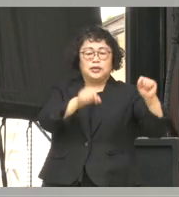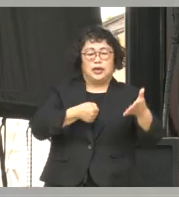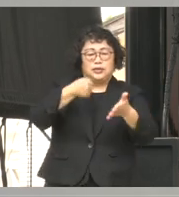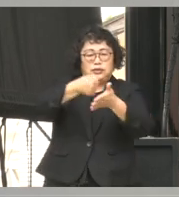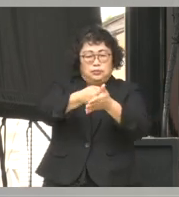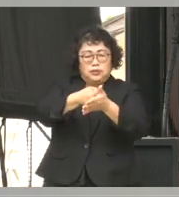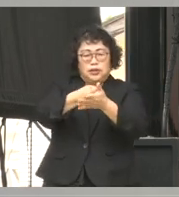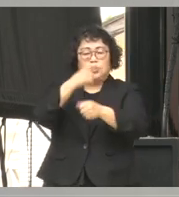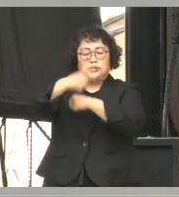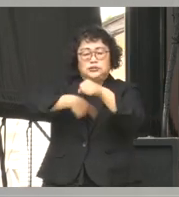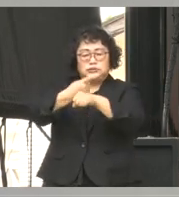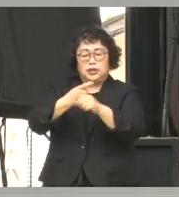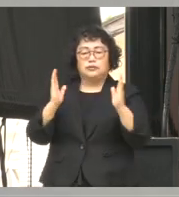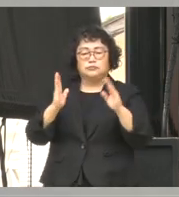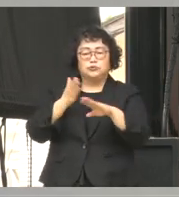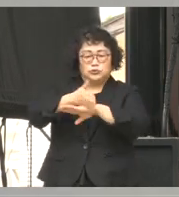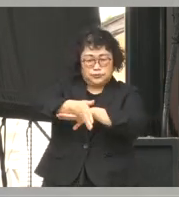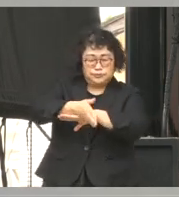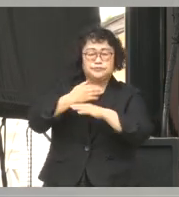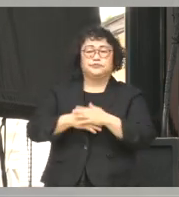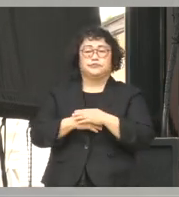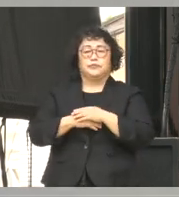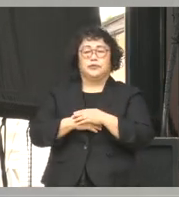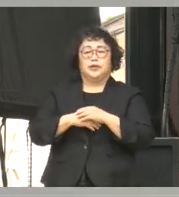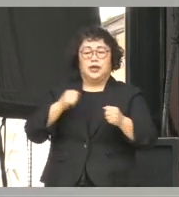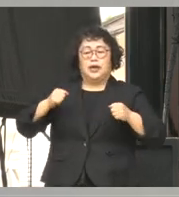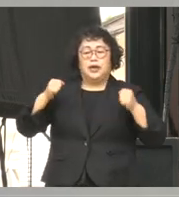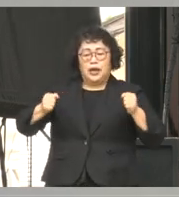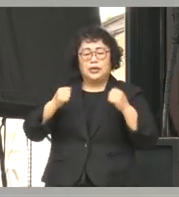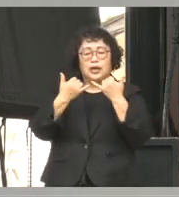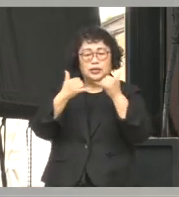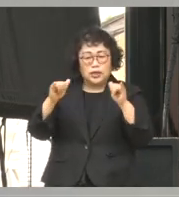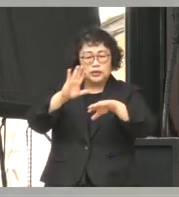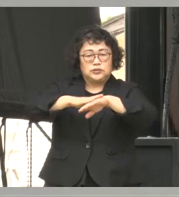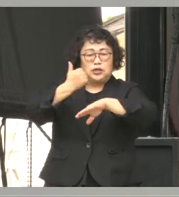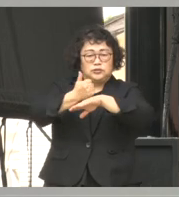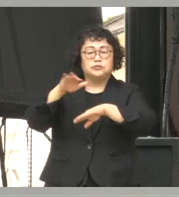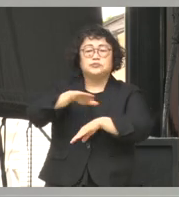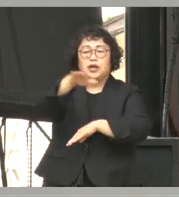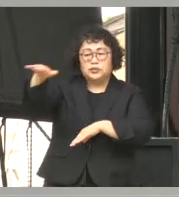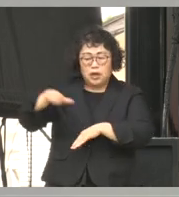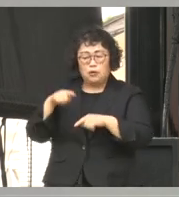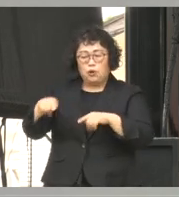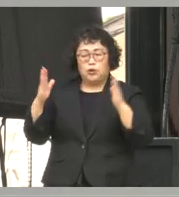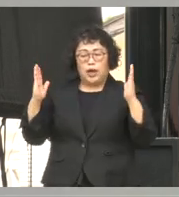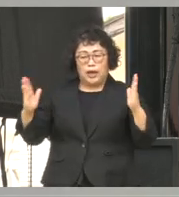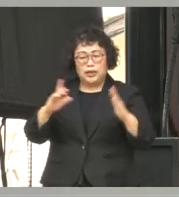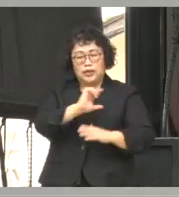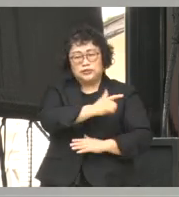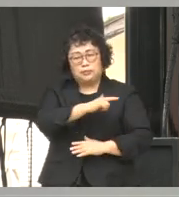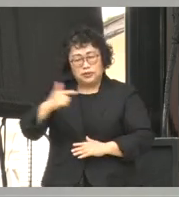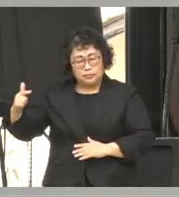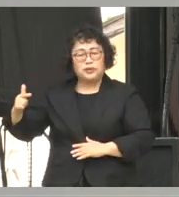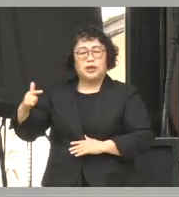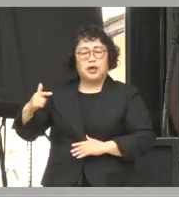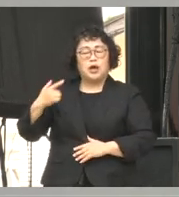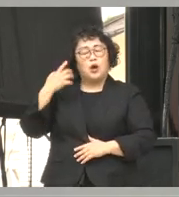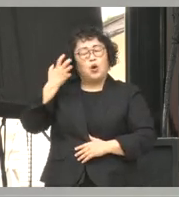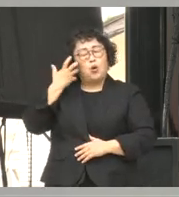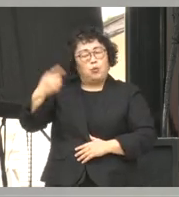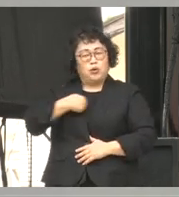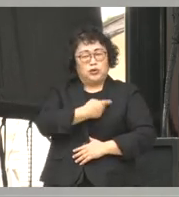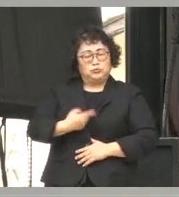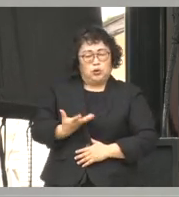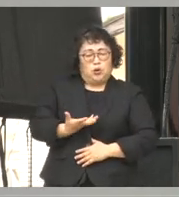って1年ランナーの皆様におかれましてはこの間さまざまな思いを胸